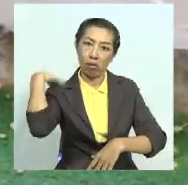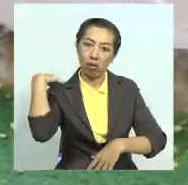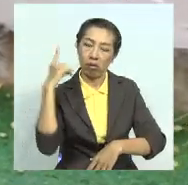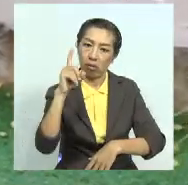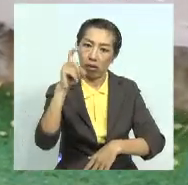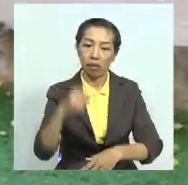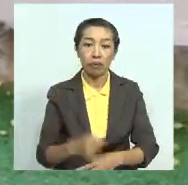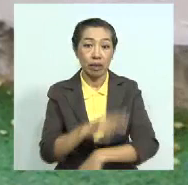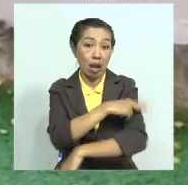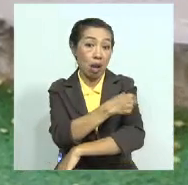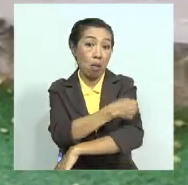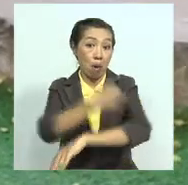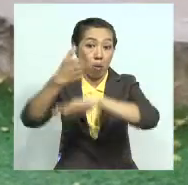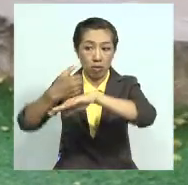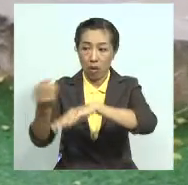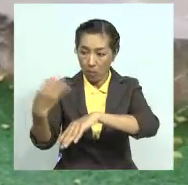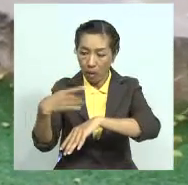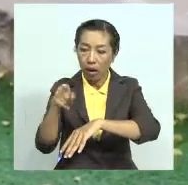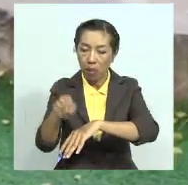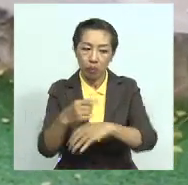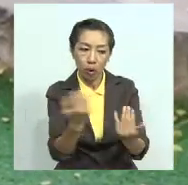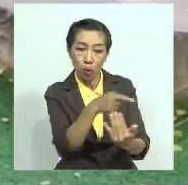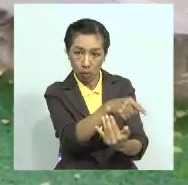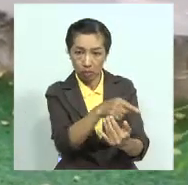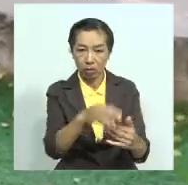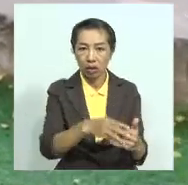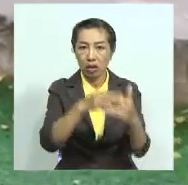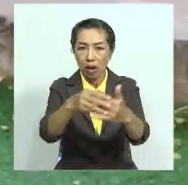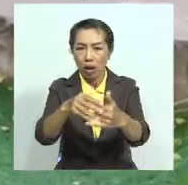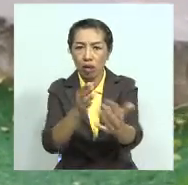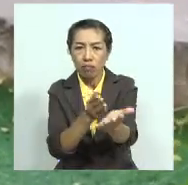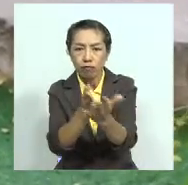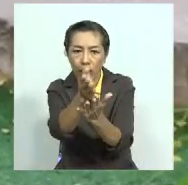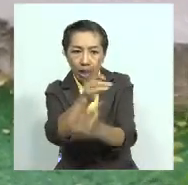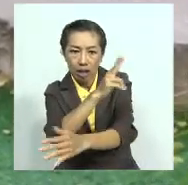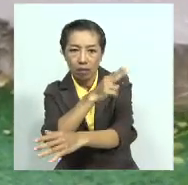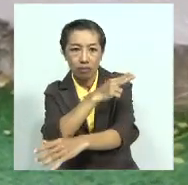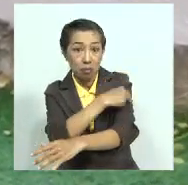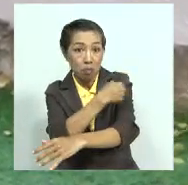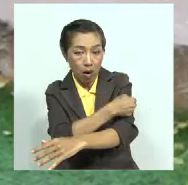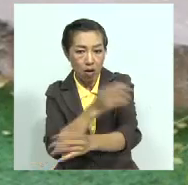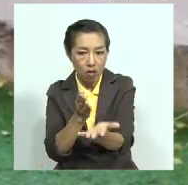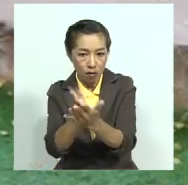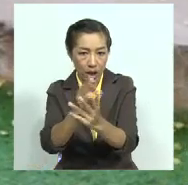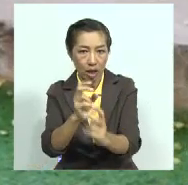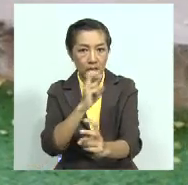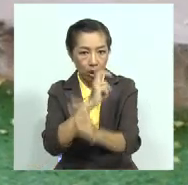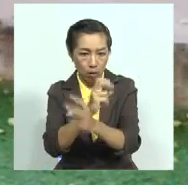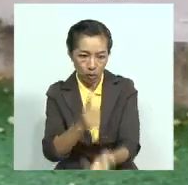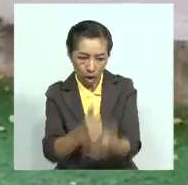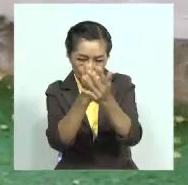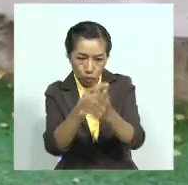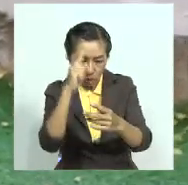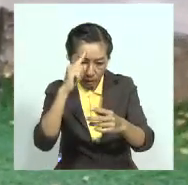ารย์หมอบอกว่าเดี๋ยวต้องไปส่งไปให้หมอกระดูกดูแล้วก็ให้กายภาพบำบัด